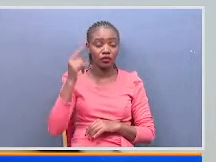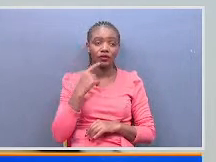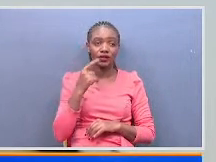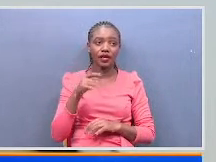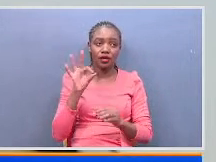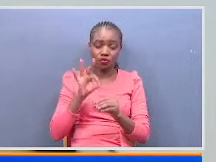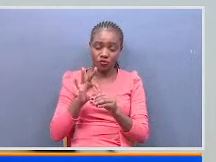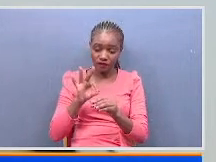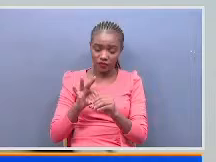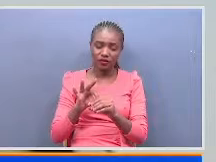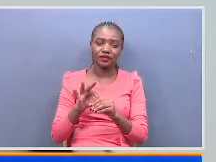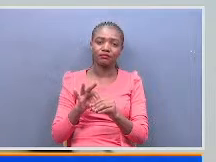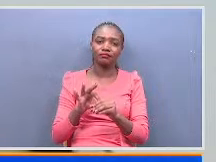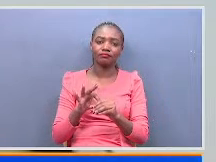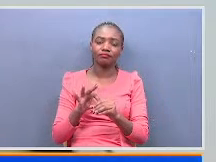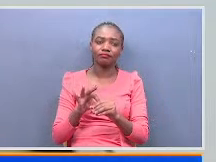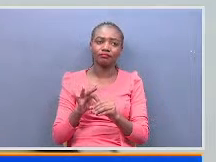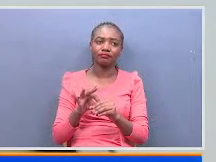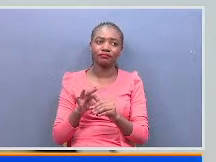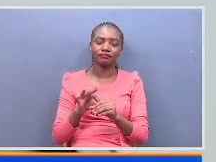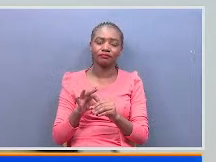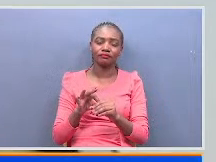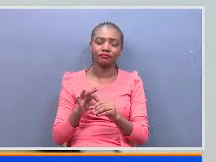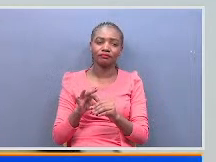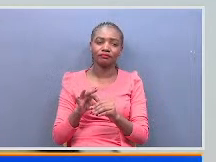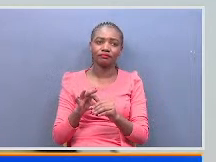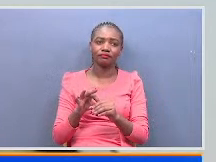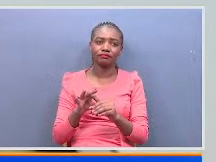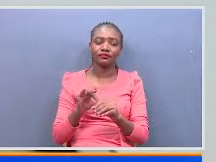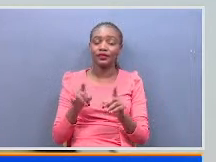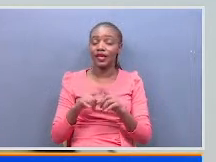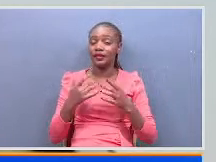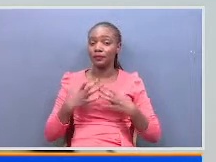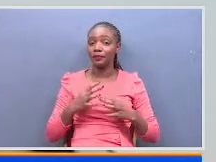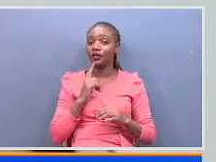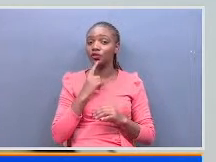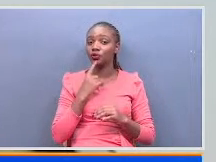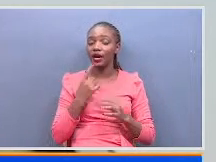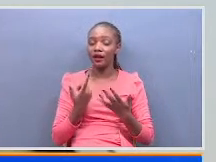kura. Ni lazima Turkana na Pokot